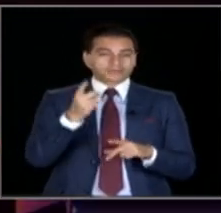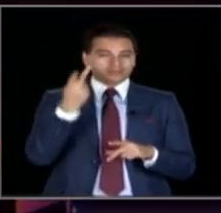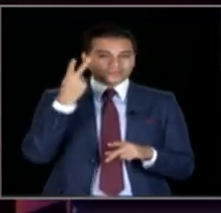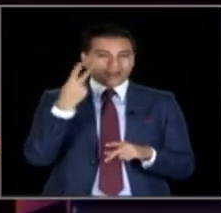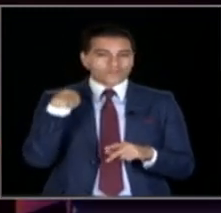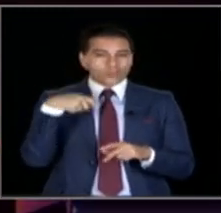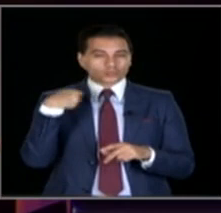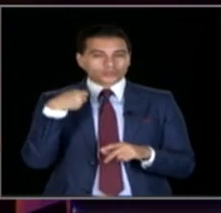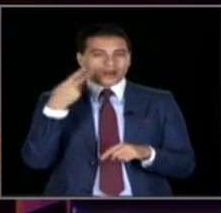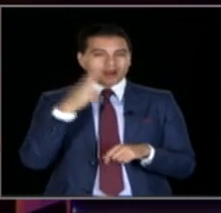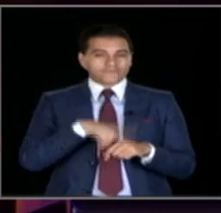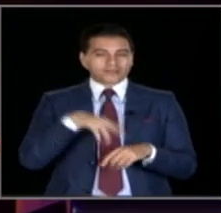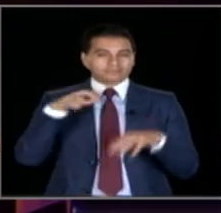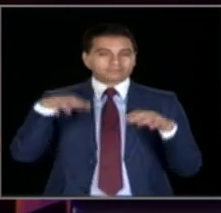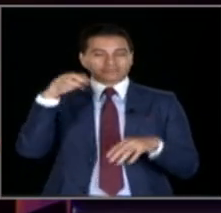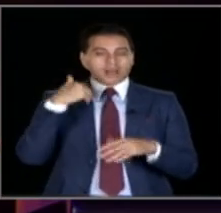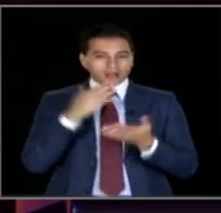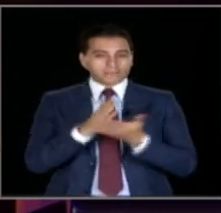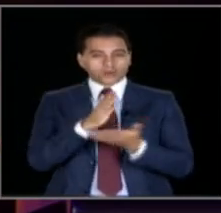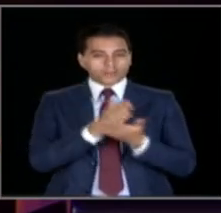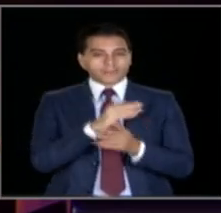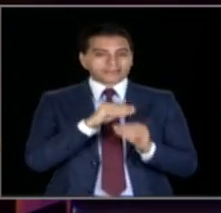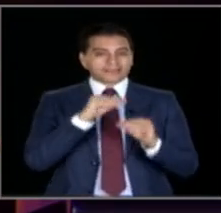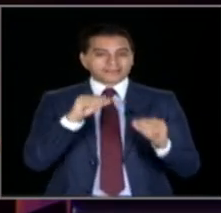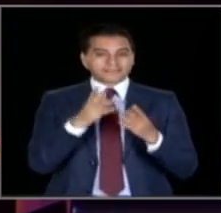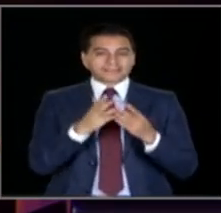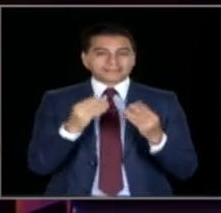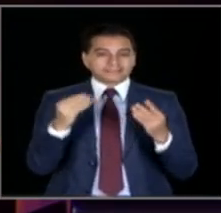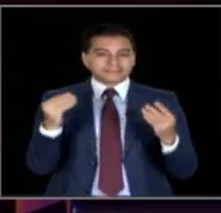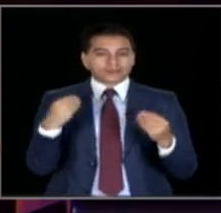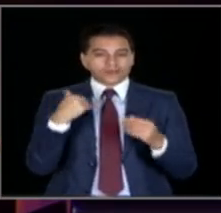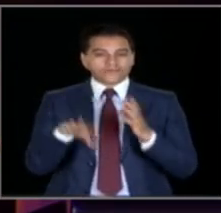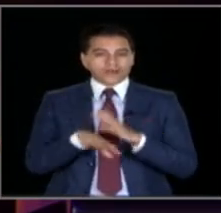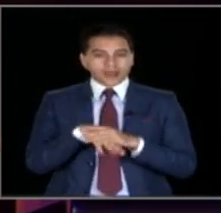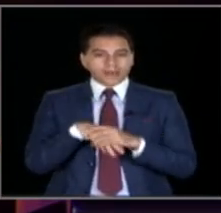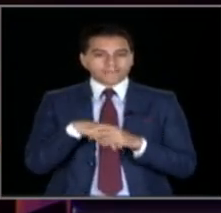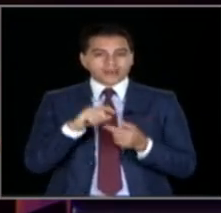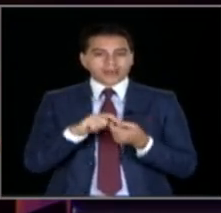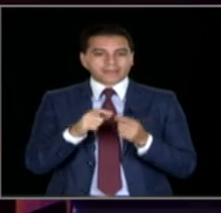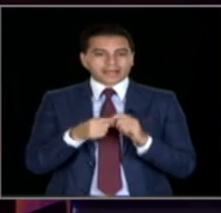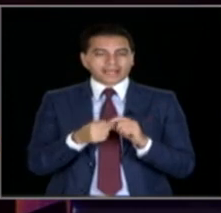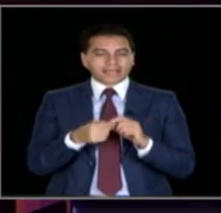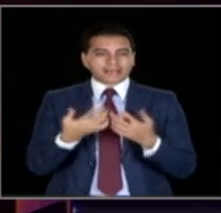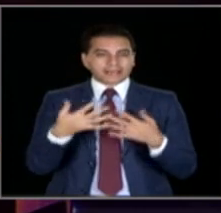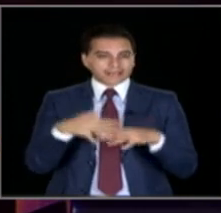ودربت في مركز النيل الإعلامي، كنت بنزل تدريبات كتير يعني في مراكز، ودربت برضو في جمعية الدمج قبل كده،